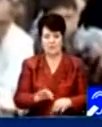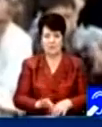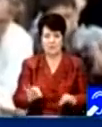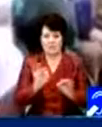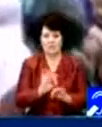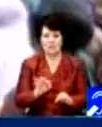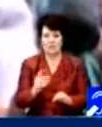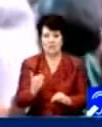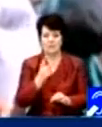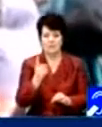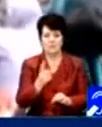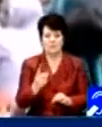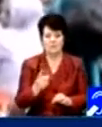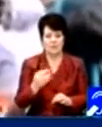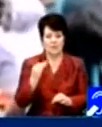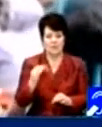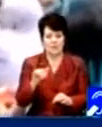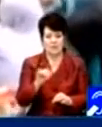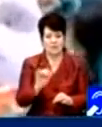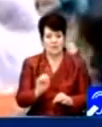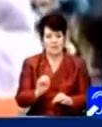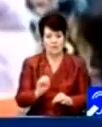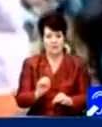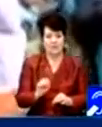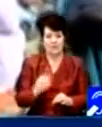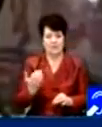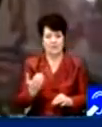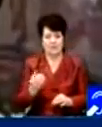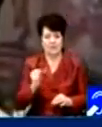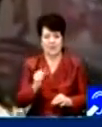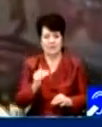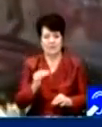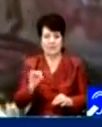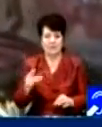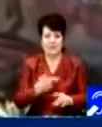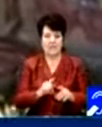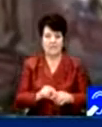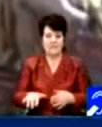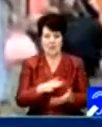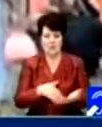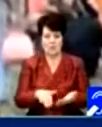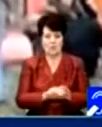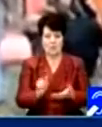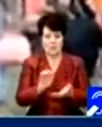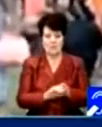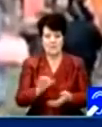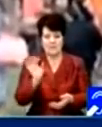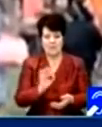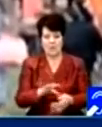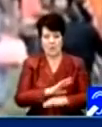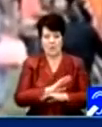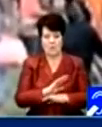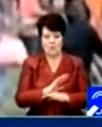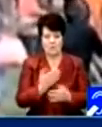opri masacrarea membrilor etniei Rohingya. În ofensiva militară asupra acestei comunități nerecunoscută de birmanezi, au murit cel